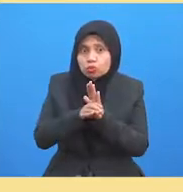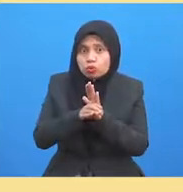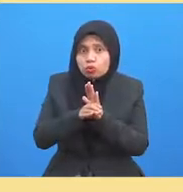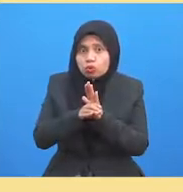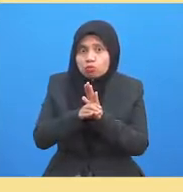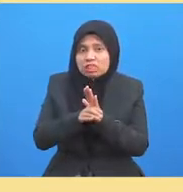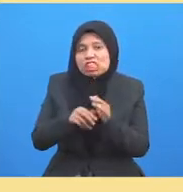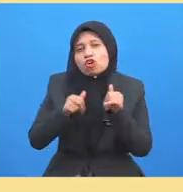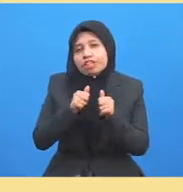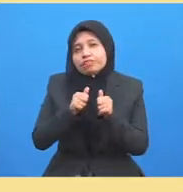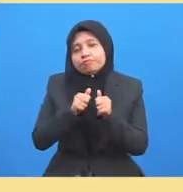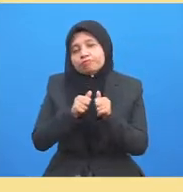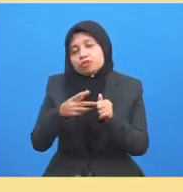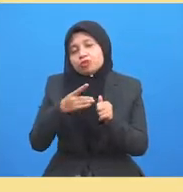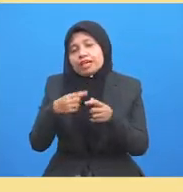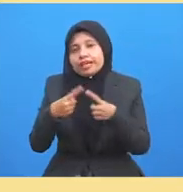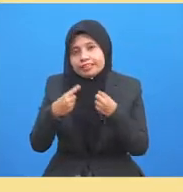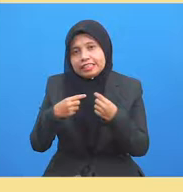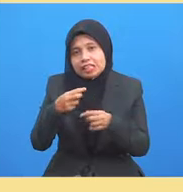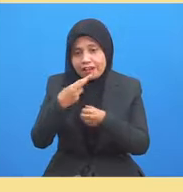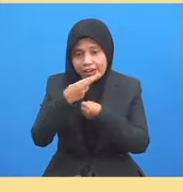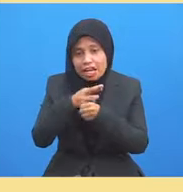kepada kreativiti pereka cipta.